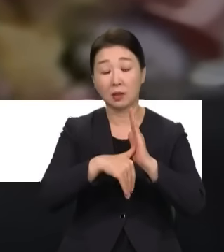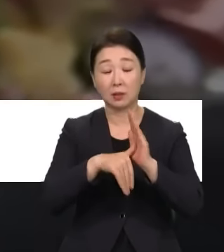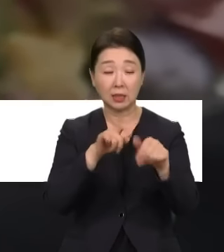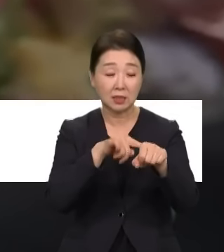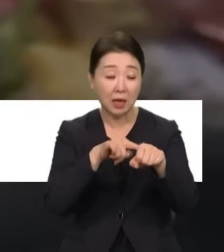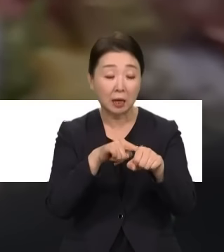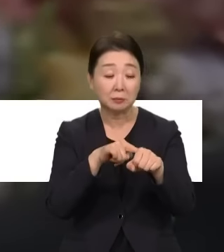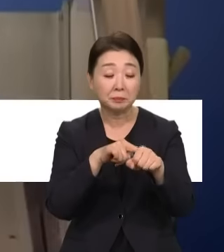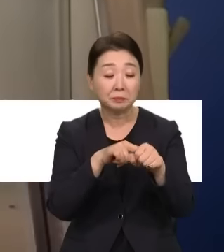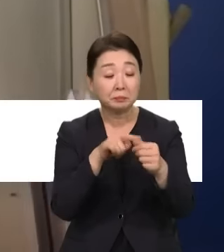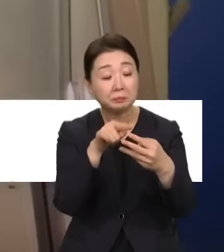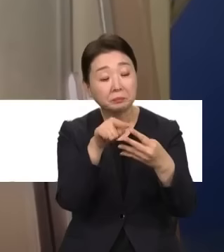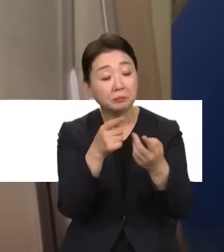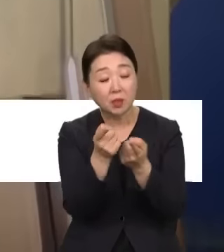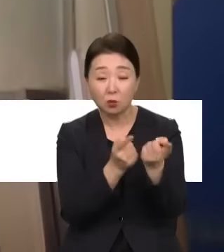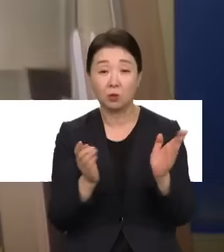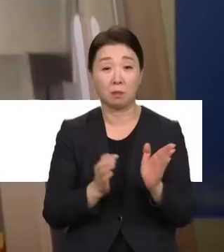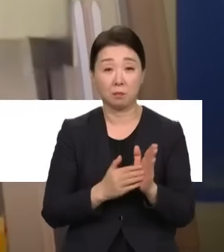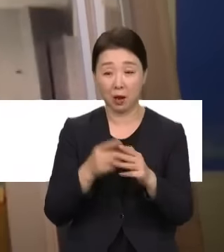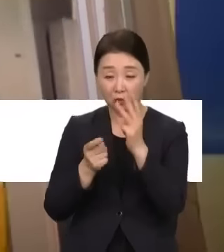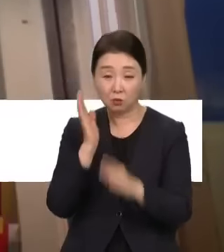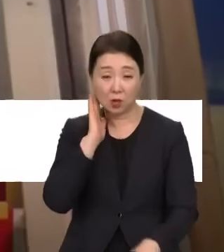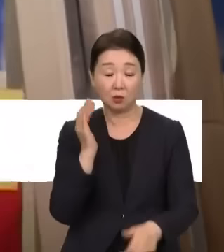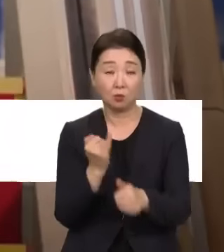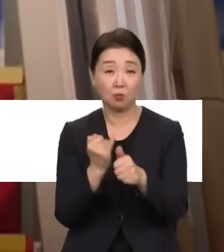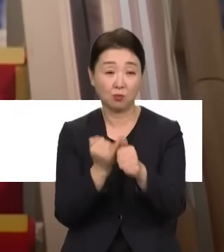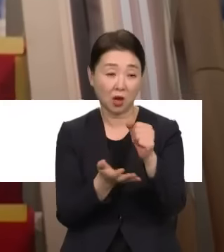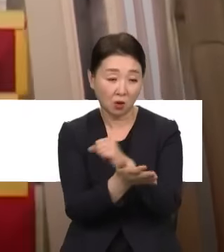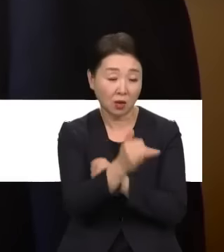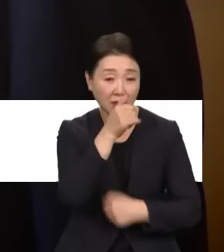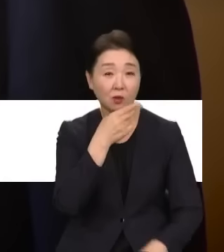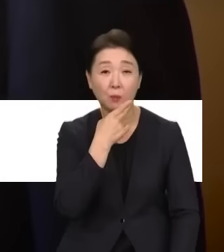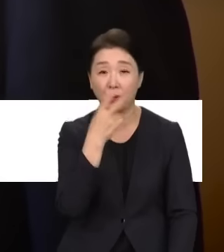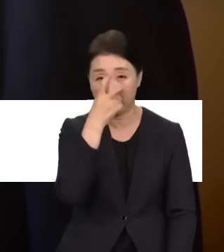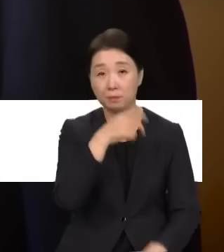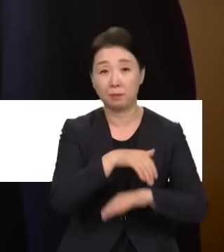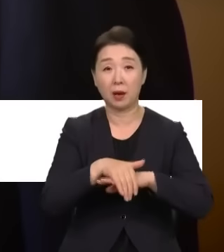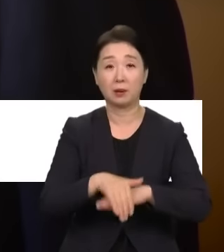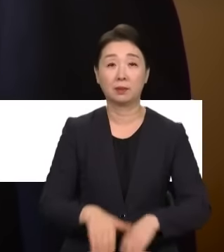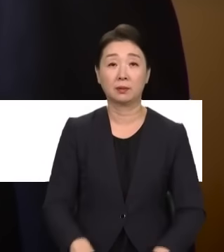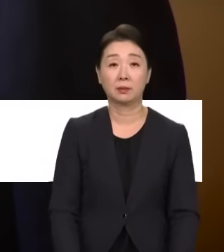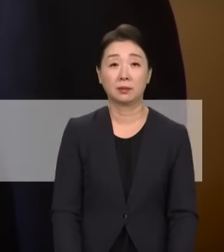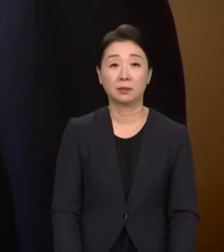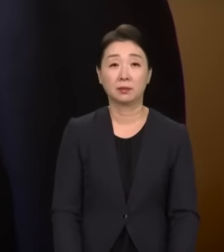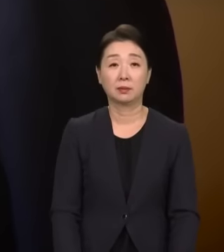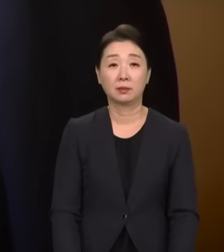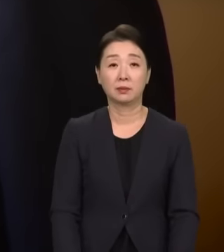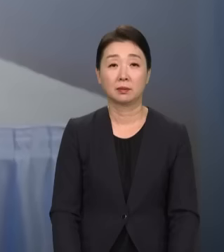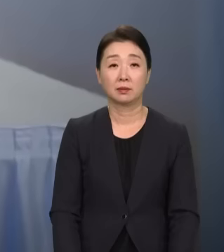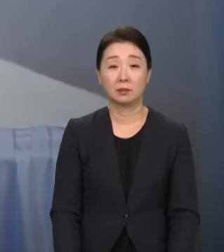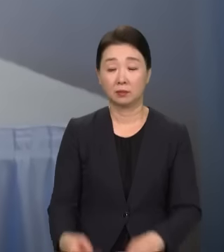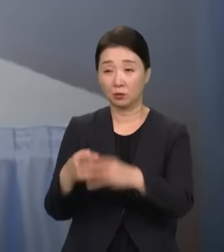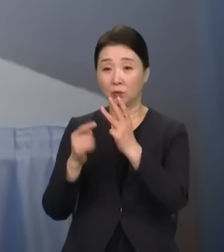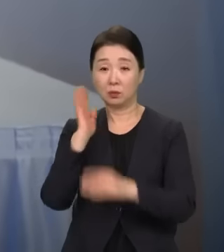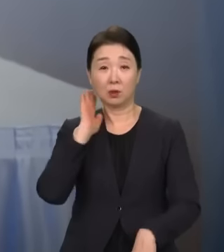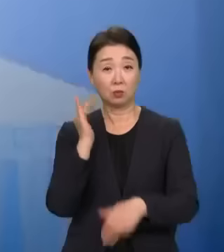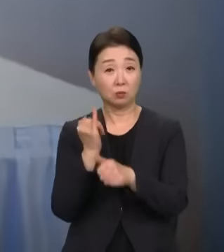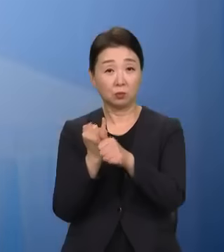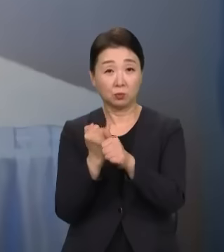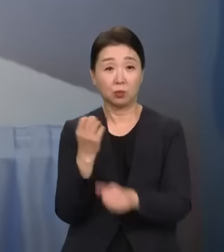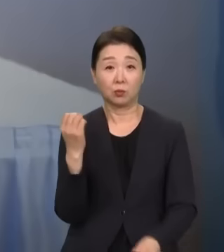뒤 실제 윤 대통령 부부가 어떤 영향력을 행사했는지도 살펴보는 단계입니다. 하지만 윤 대통령 부부는